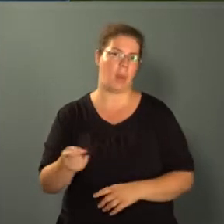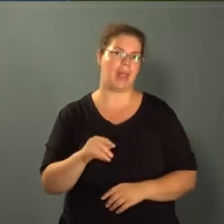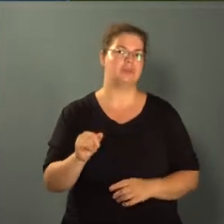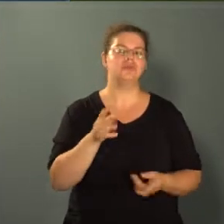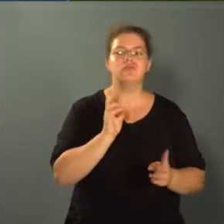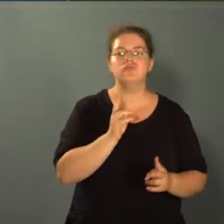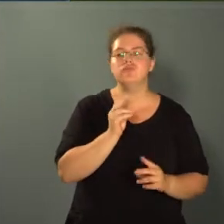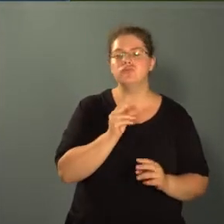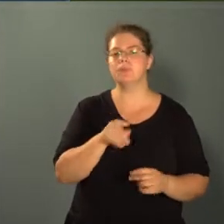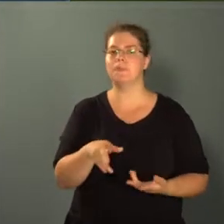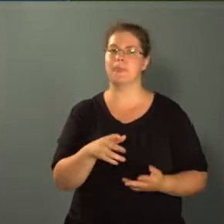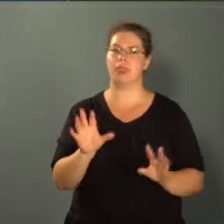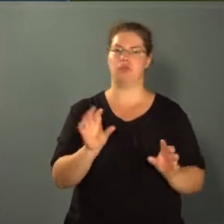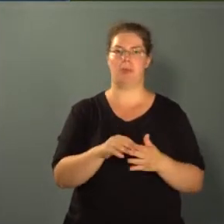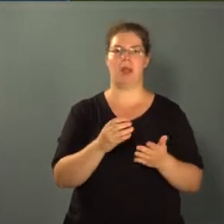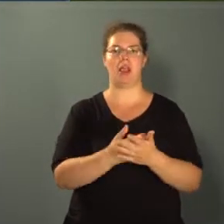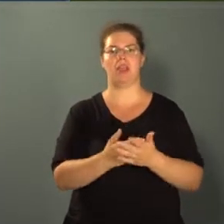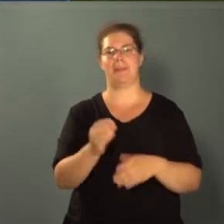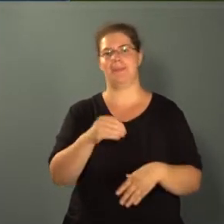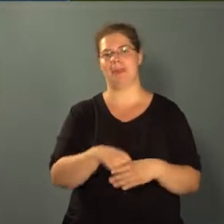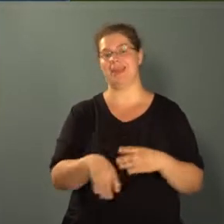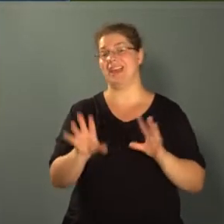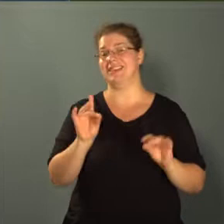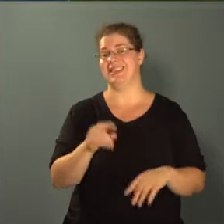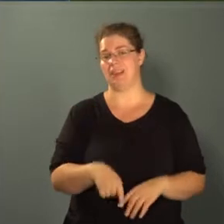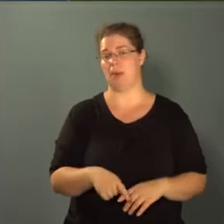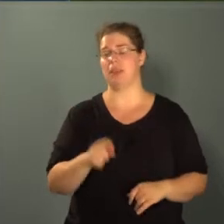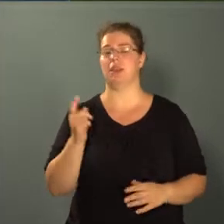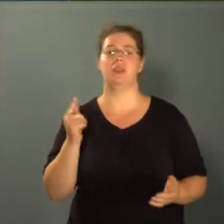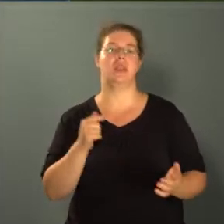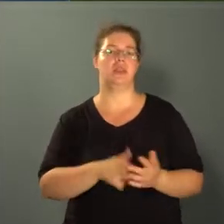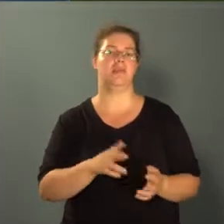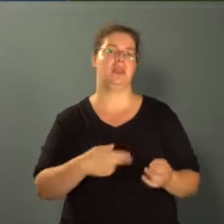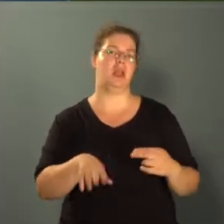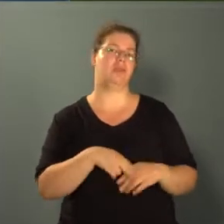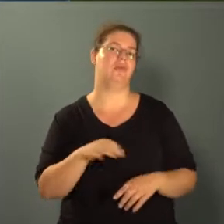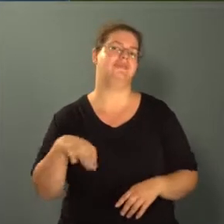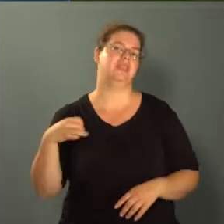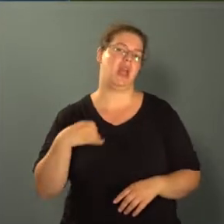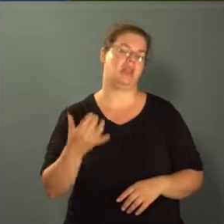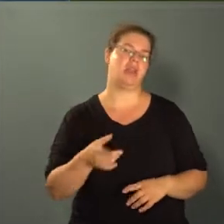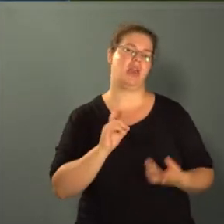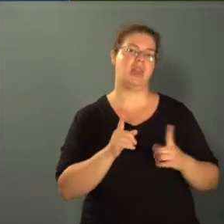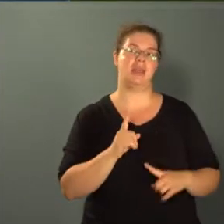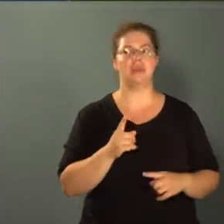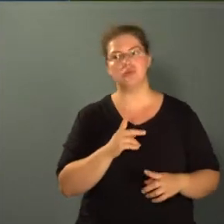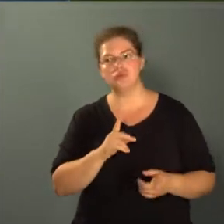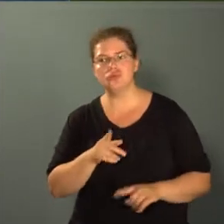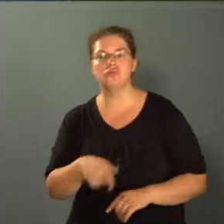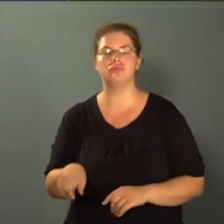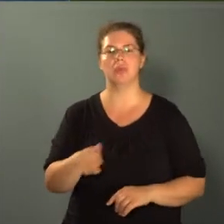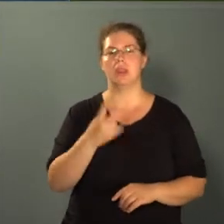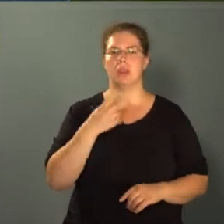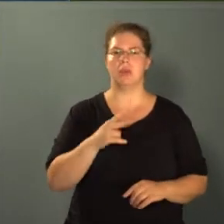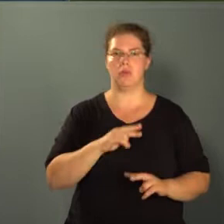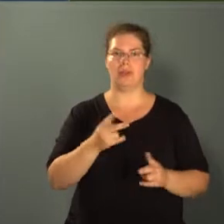hogy a csapat legyen benne a tízbe. Nyilván itt az a cél, hogy minél több fiatal játékos játszon, és nézzük meg azt, hogy van-e